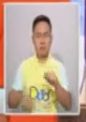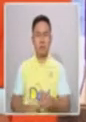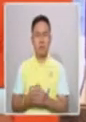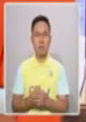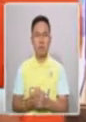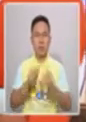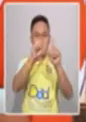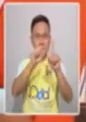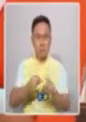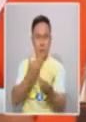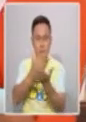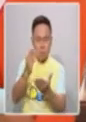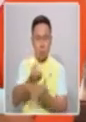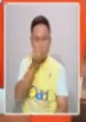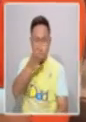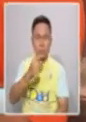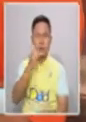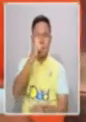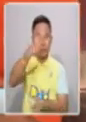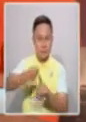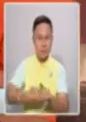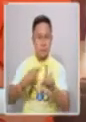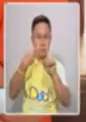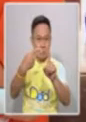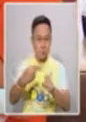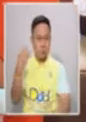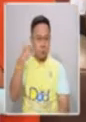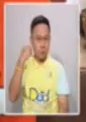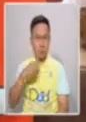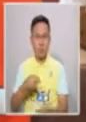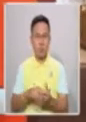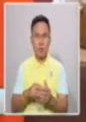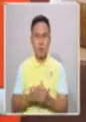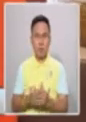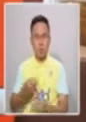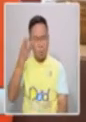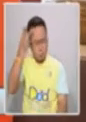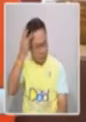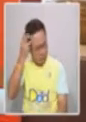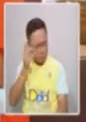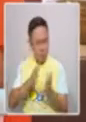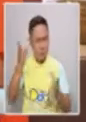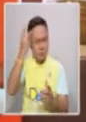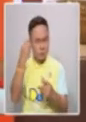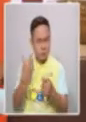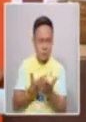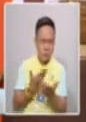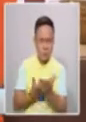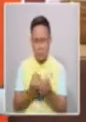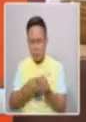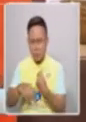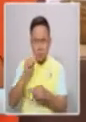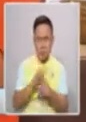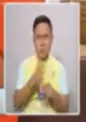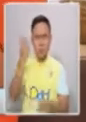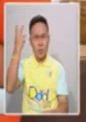เหนื่อย มันเป็นยังไงอารมณ์ตอนที่เราเป็นน ี่เครียดมาก เ ออถ้าไม่โดนแล้วไม่รู ้นั่นน่ะสิ ไม่โดน ไม่ รู้โดนไห